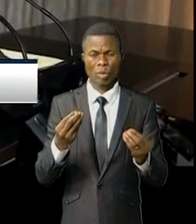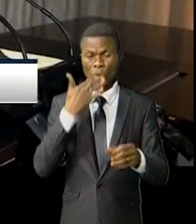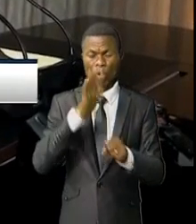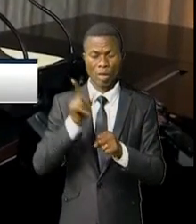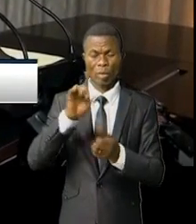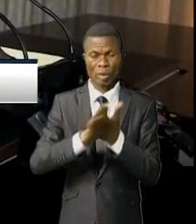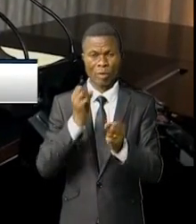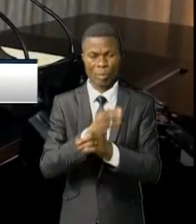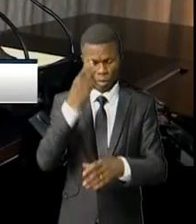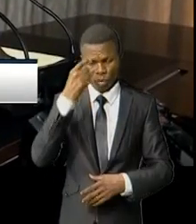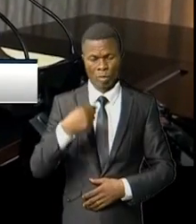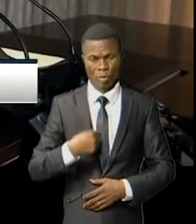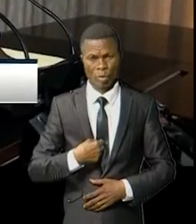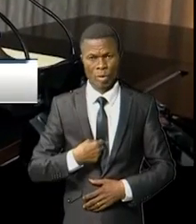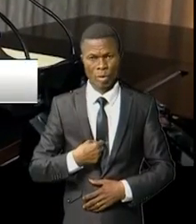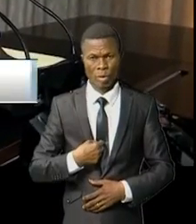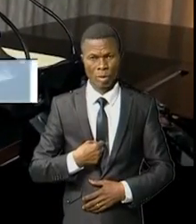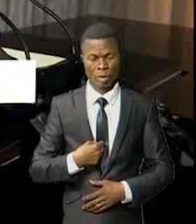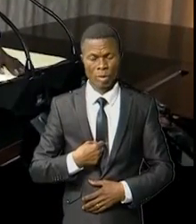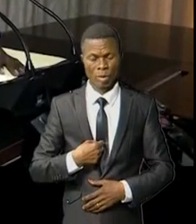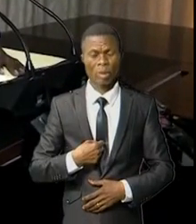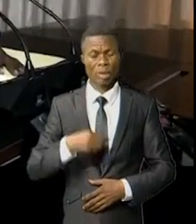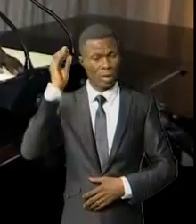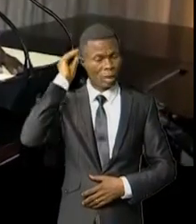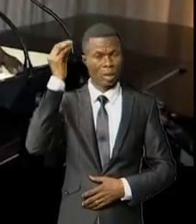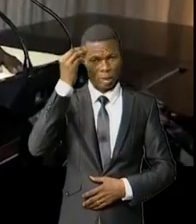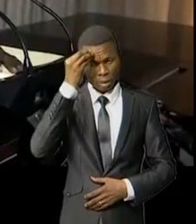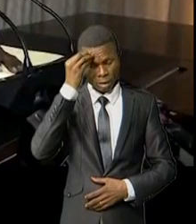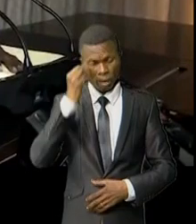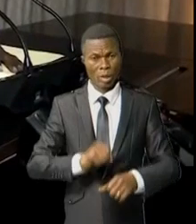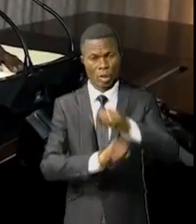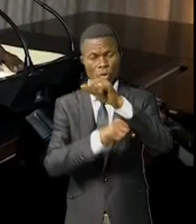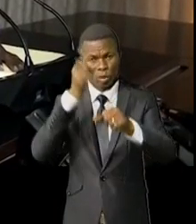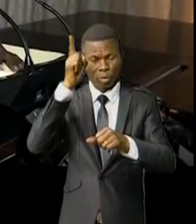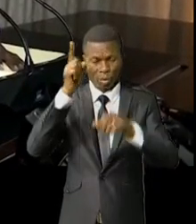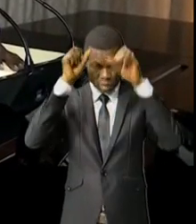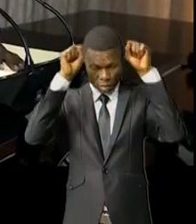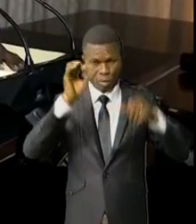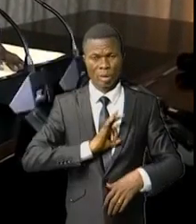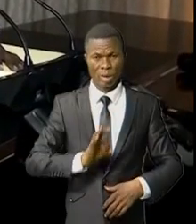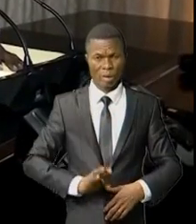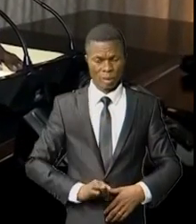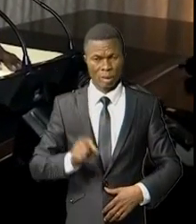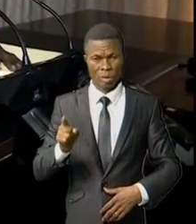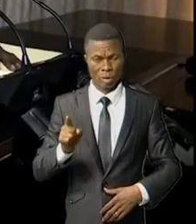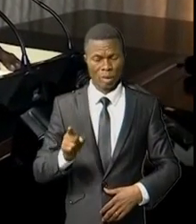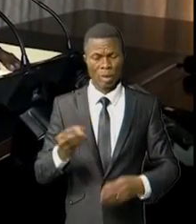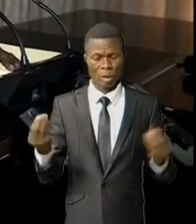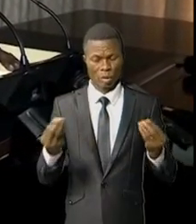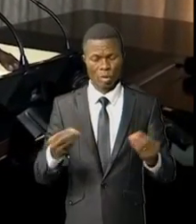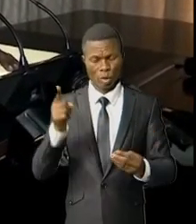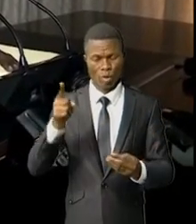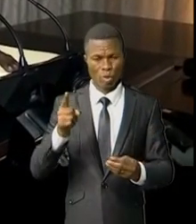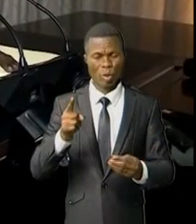promesse. Ma reconnaissance soutenue au chef de l'État, son Excellence, M. Félix-Antoine